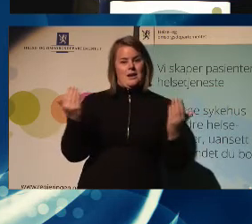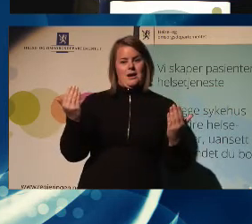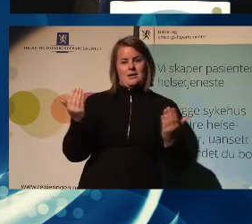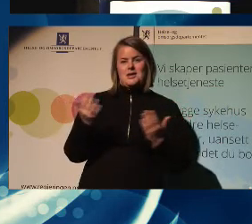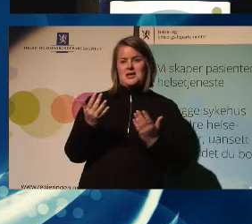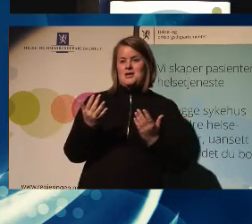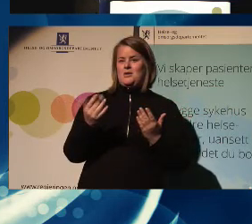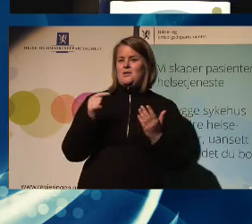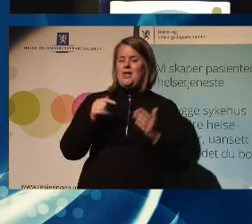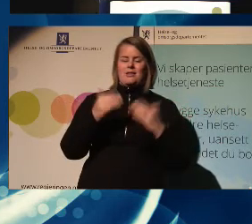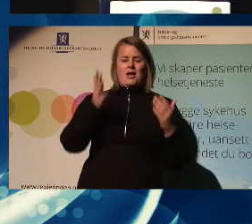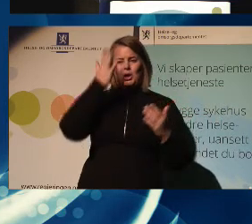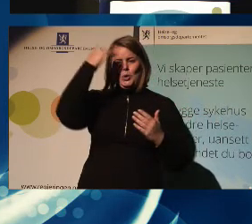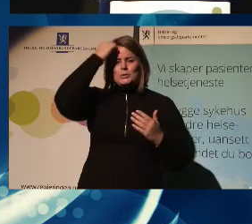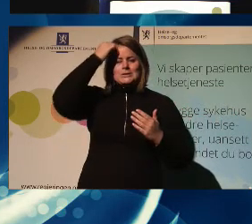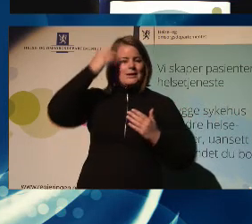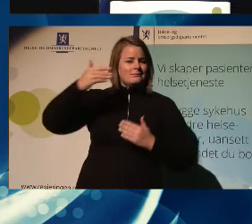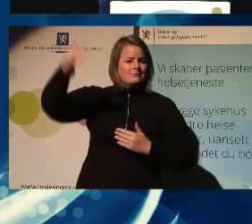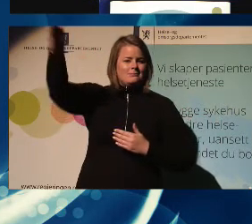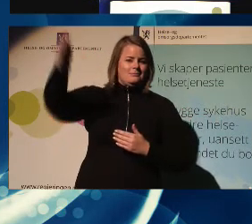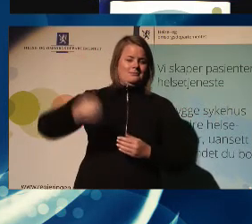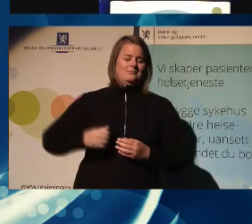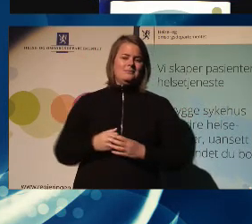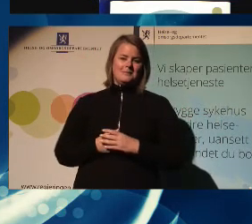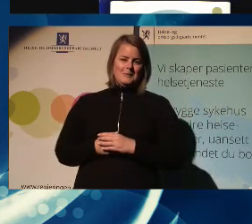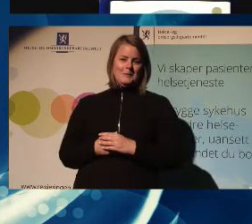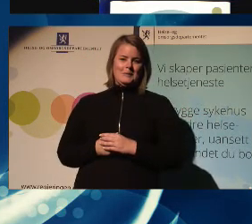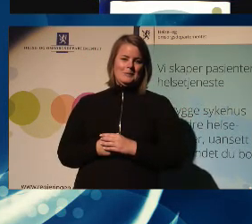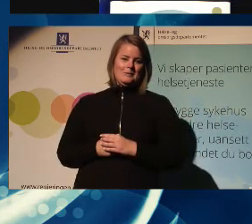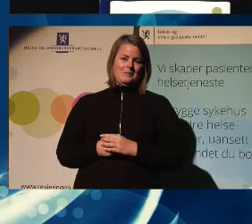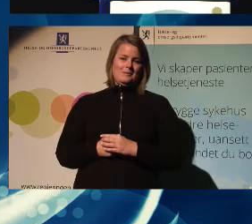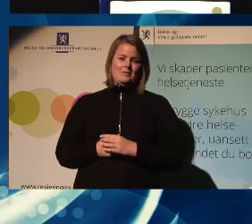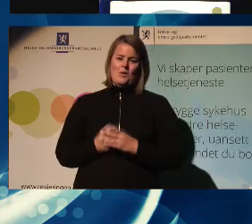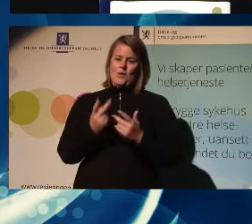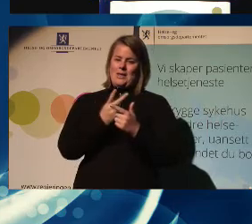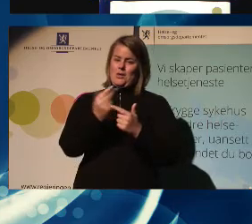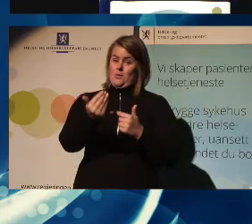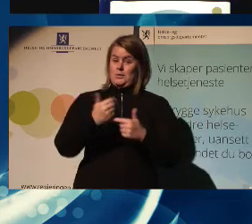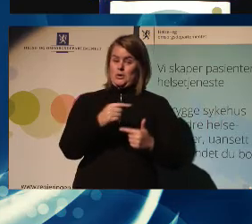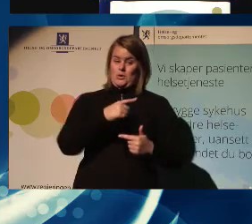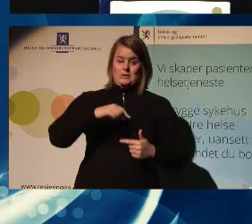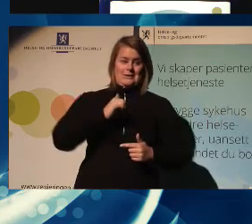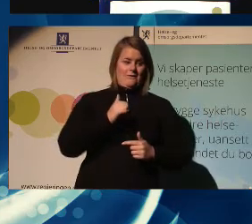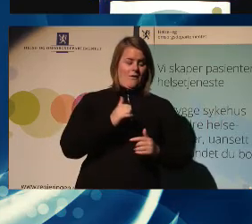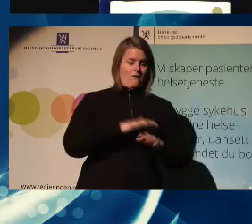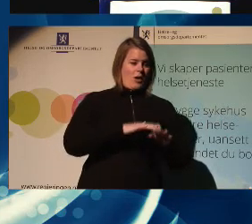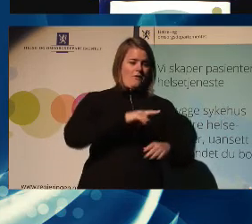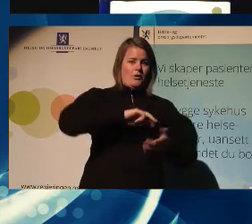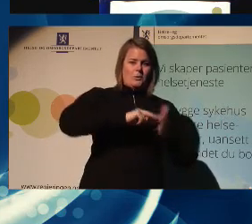huske lenge. Og det er heller ingen tvil om at dette besøket ga prosjektet et skikkelig boost.